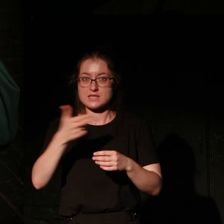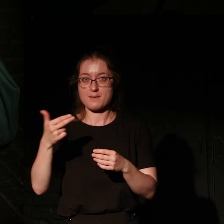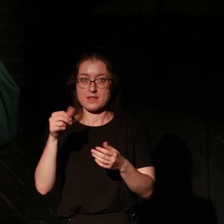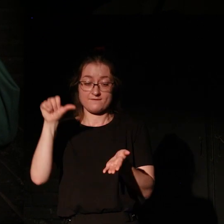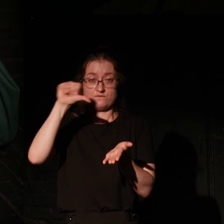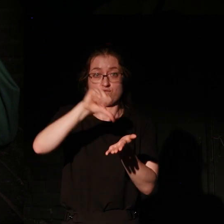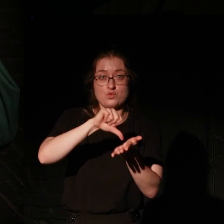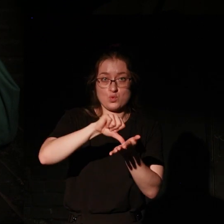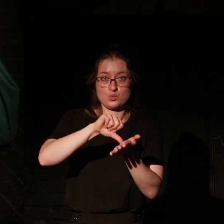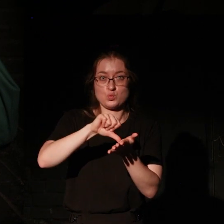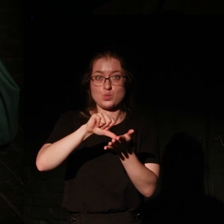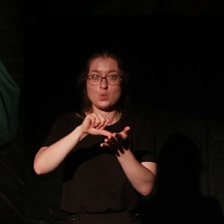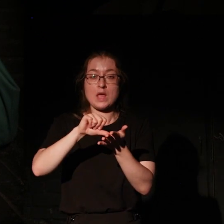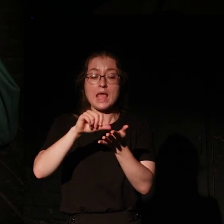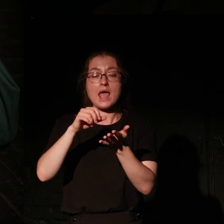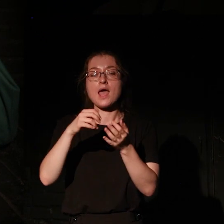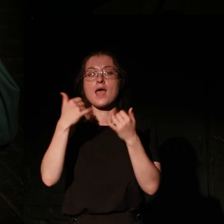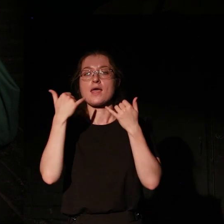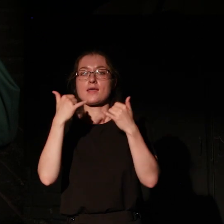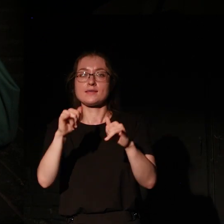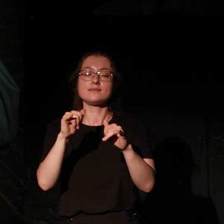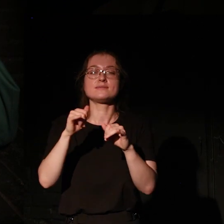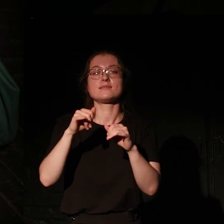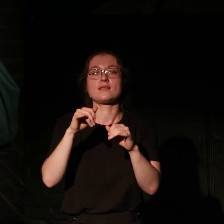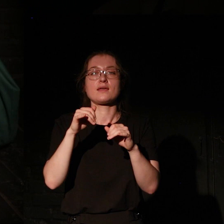dążą do tego, żeby właśnie